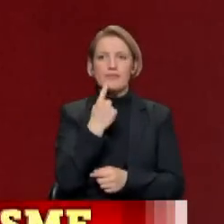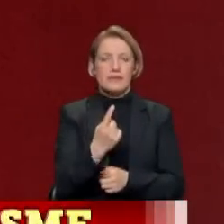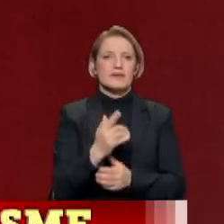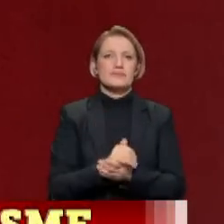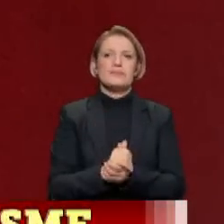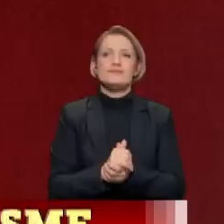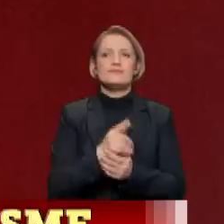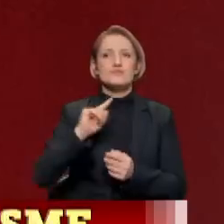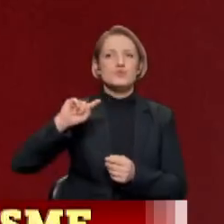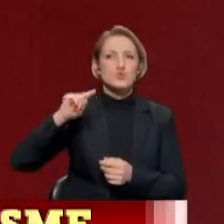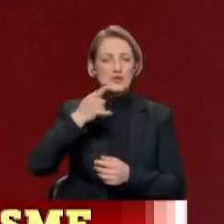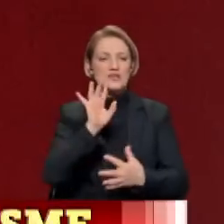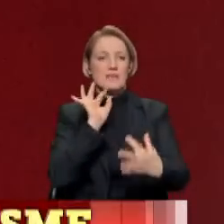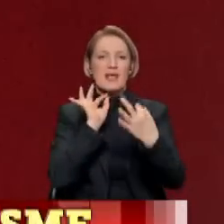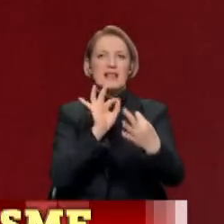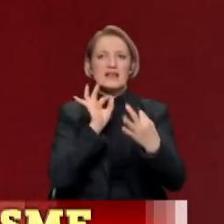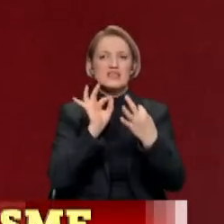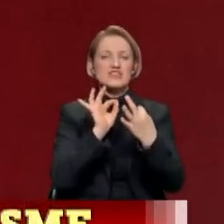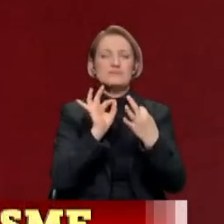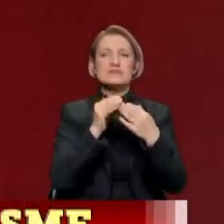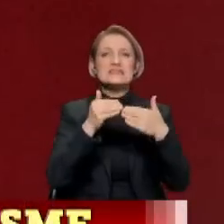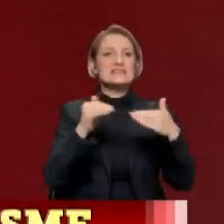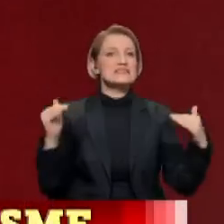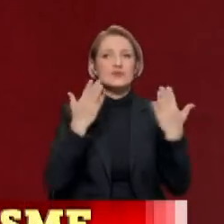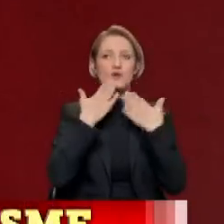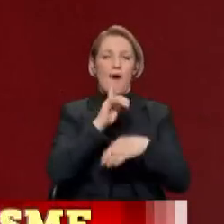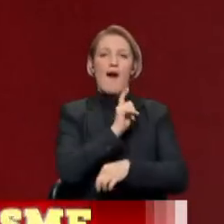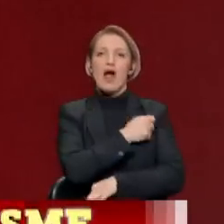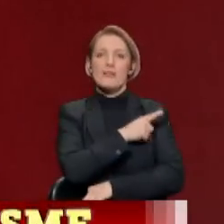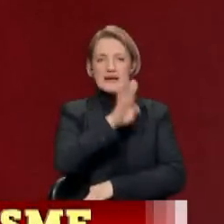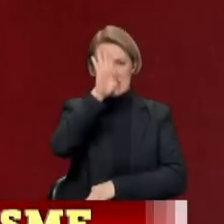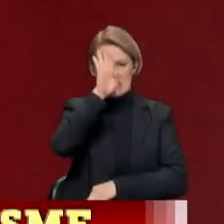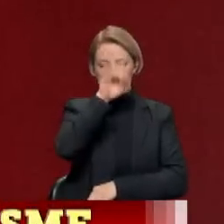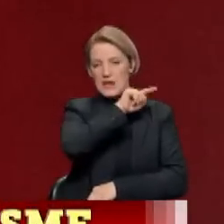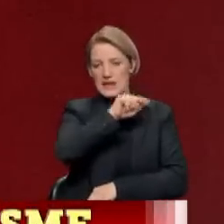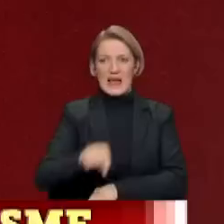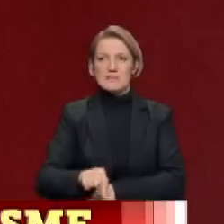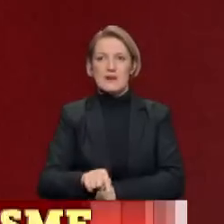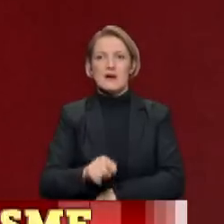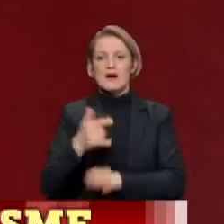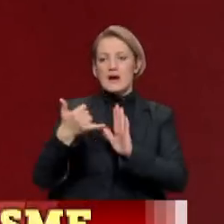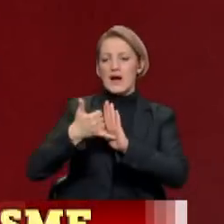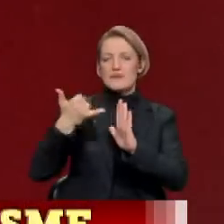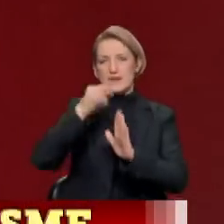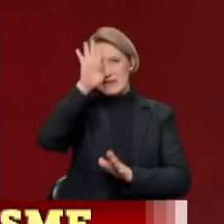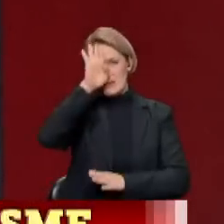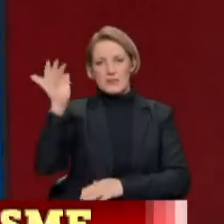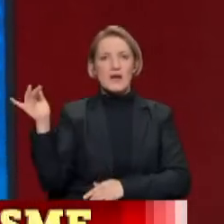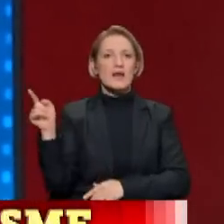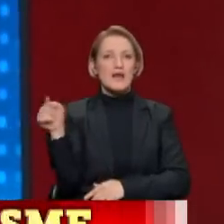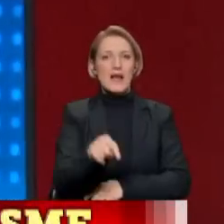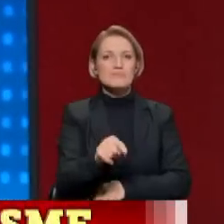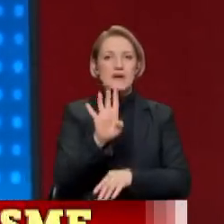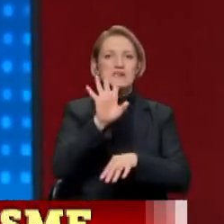Artık ulaşım ve iletişimde sınır yok. Almanya'dan İstanbul'a gelmekle Gaziantep'ten İstanbul'a gelmek